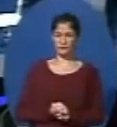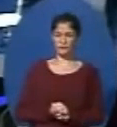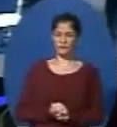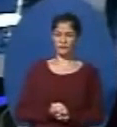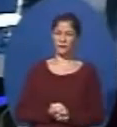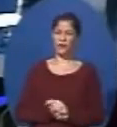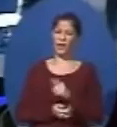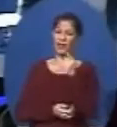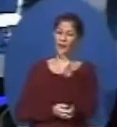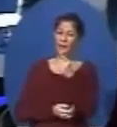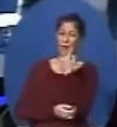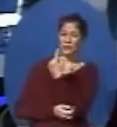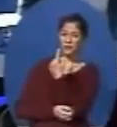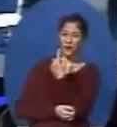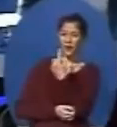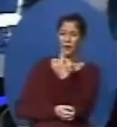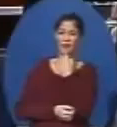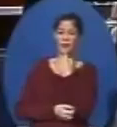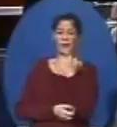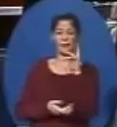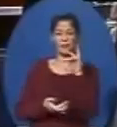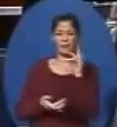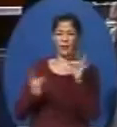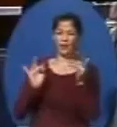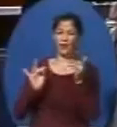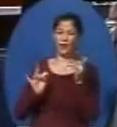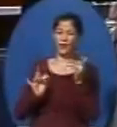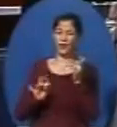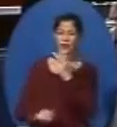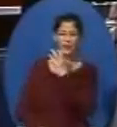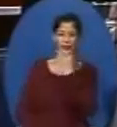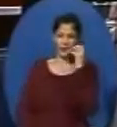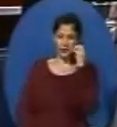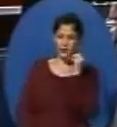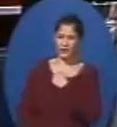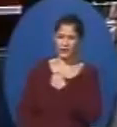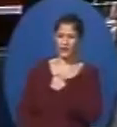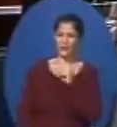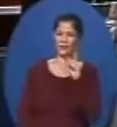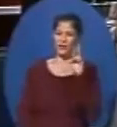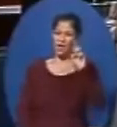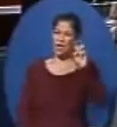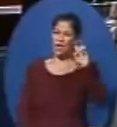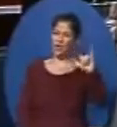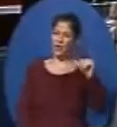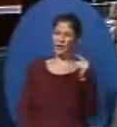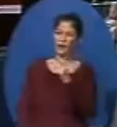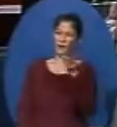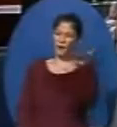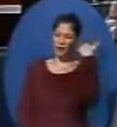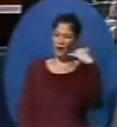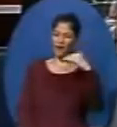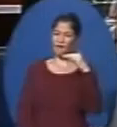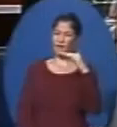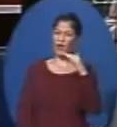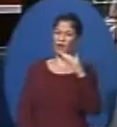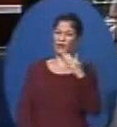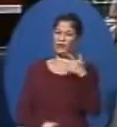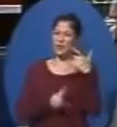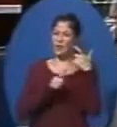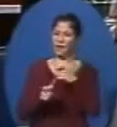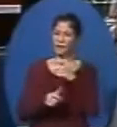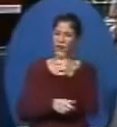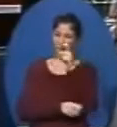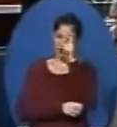הגדרות, אתה הופעת נגד דרי, אתה הופעת נגד פנחסי, אתה היית ראש חץ במלחמה בשחיתות,